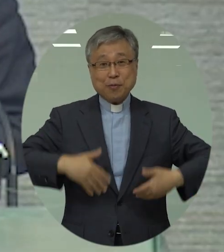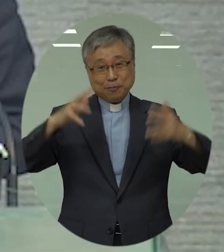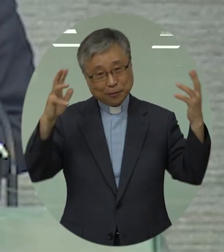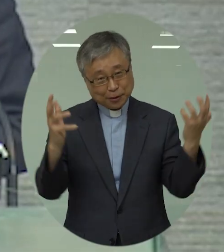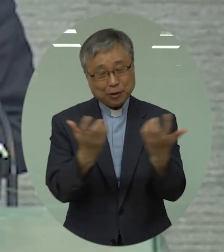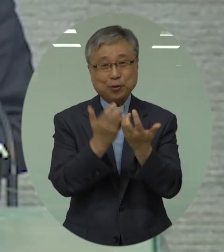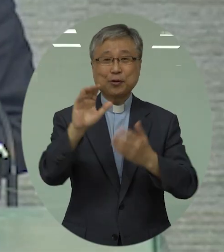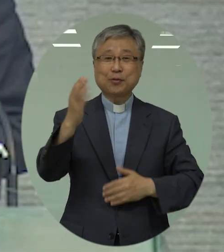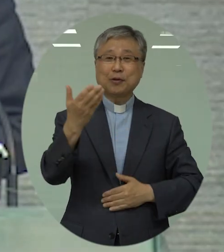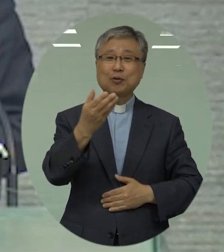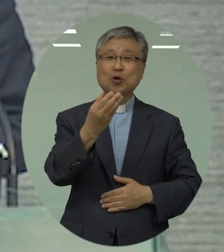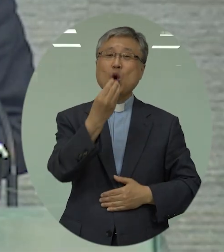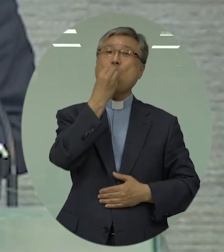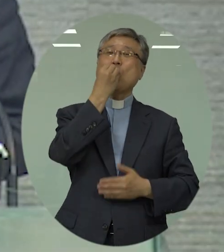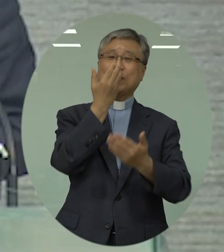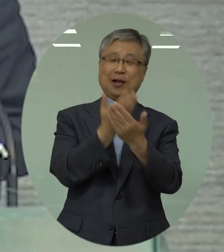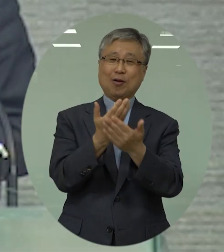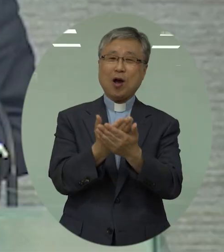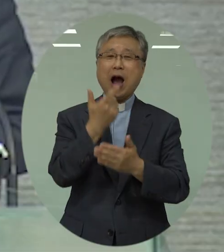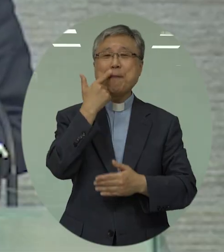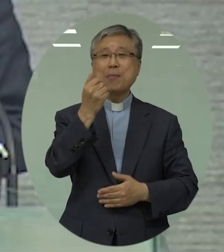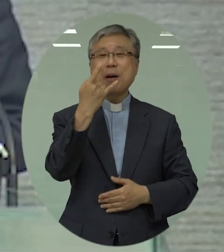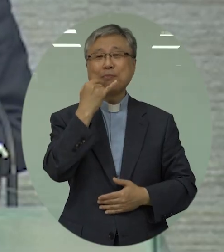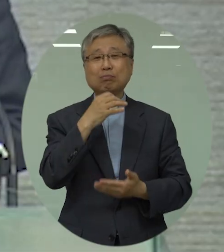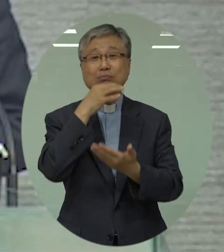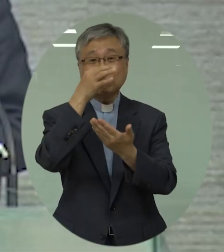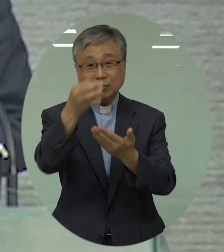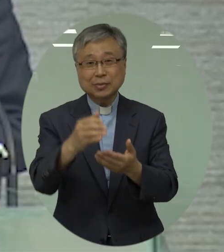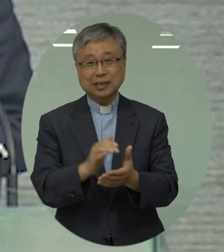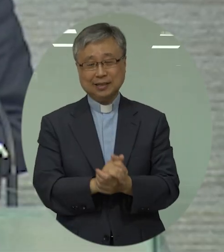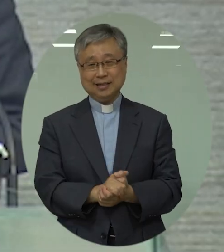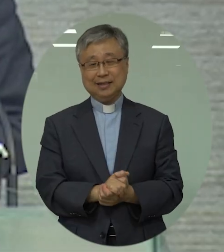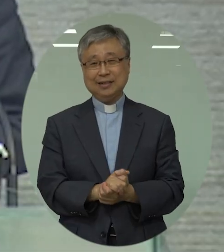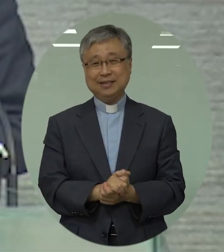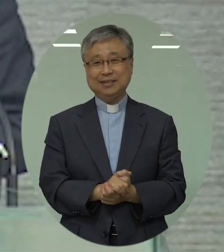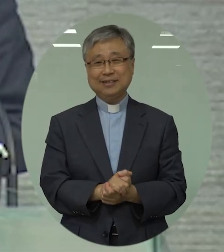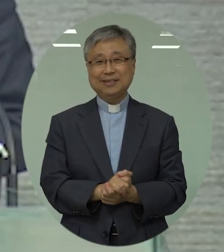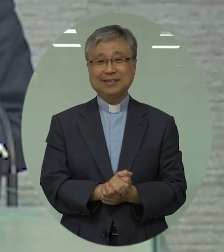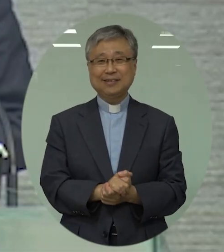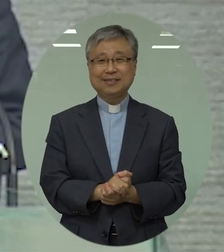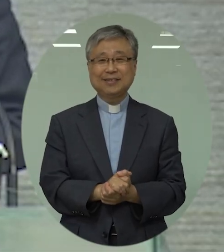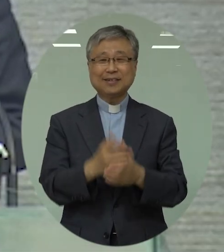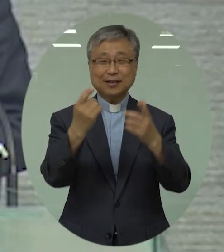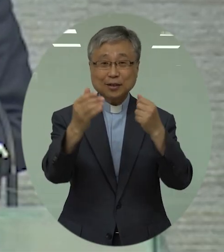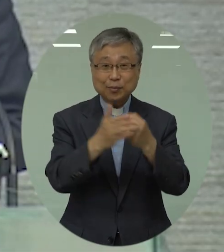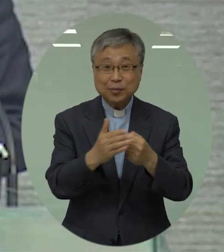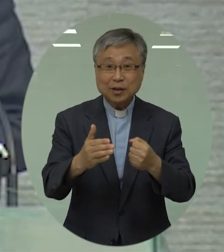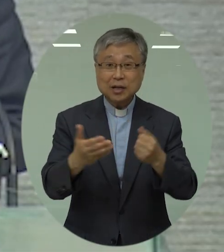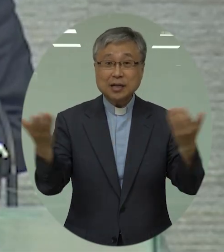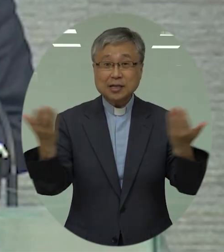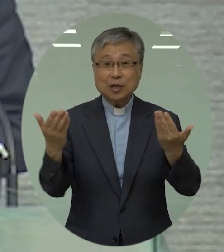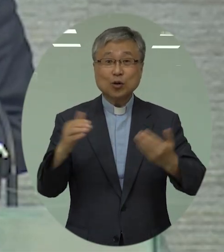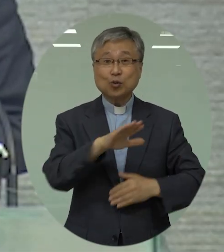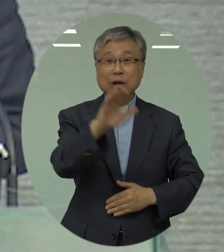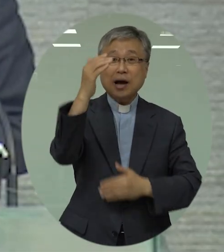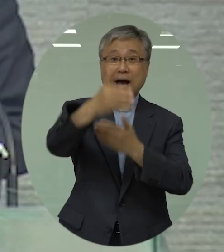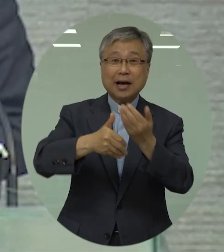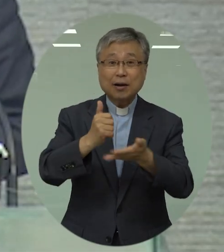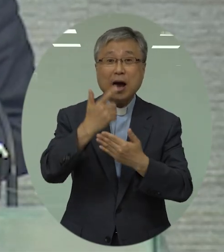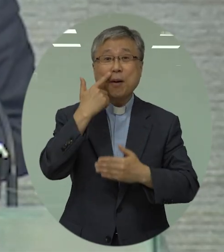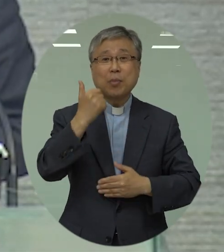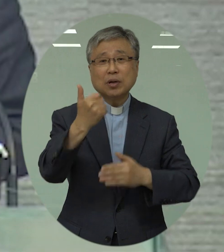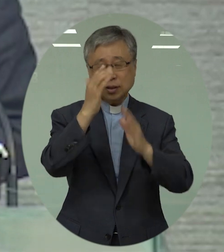채우게 돼요. 젖달라고 아빠, 엄마 부르고 울고. 네. 그래서 저는 이 사건은 우리에게 하나님